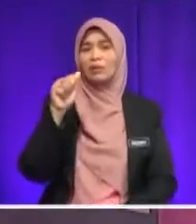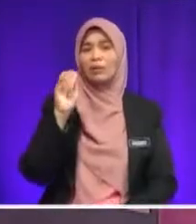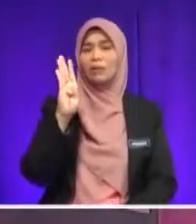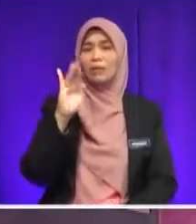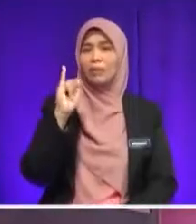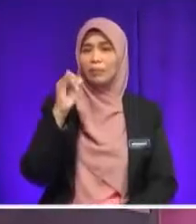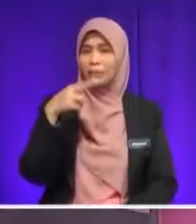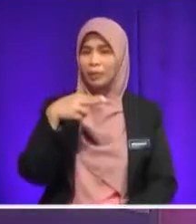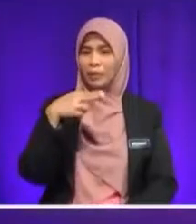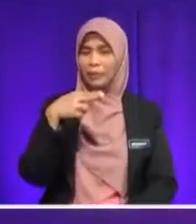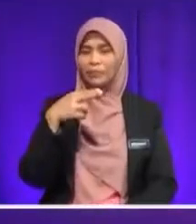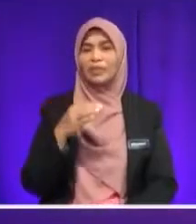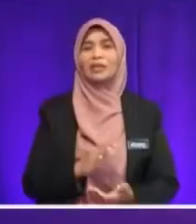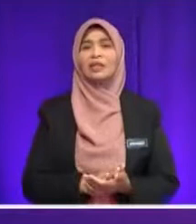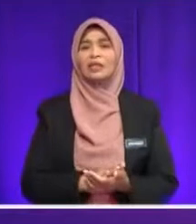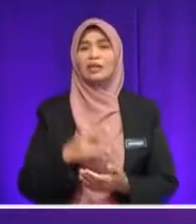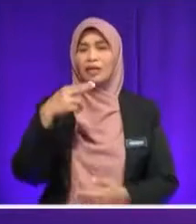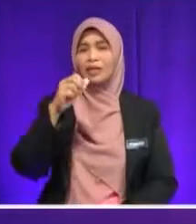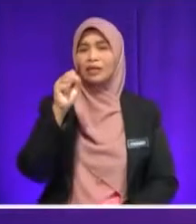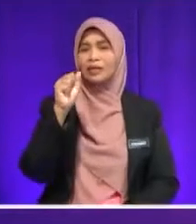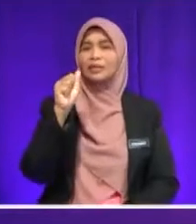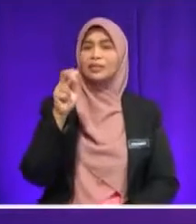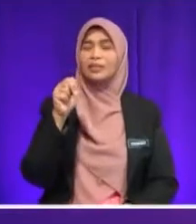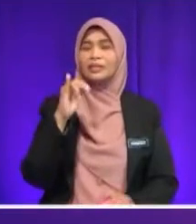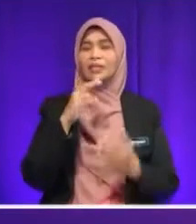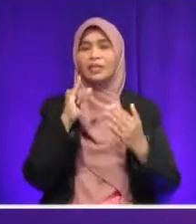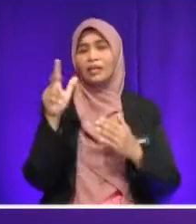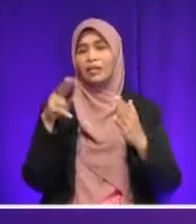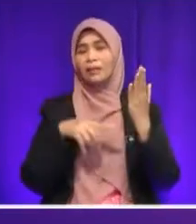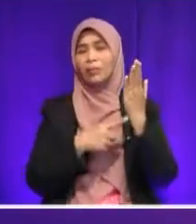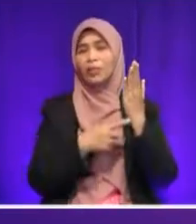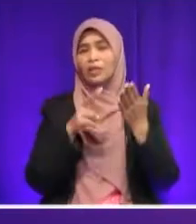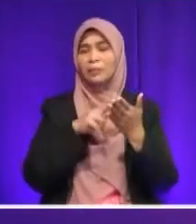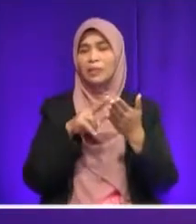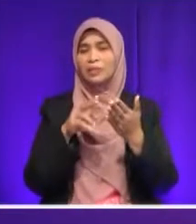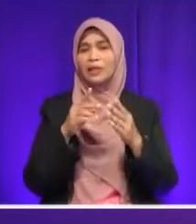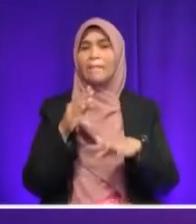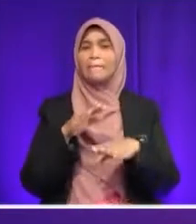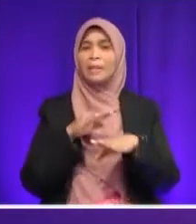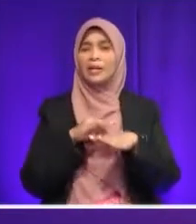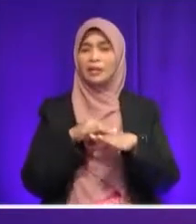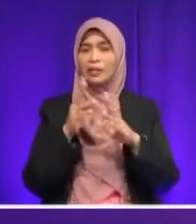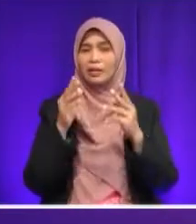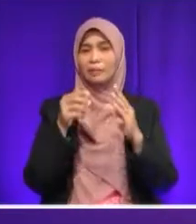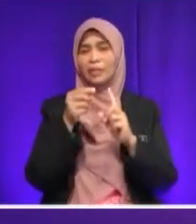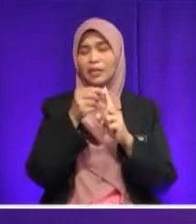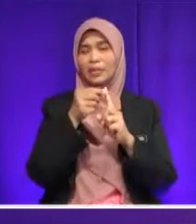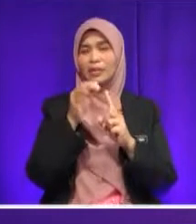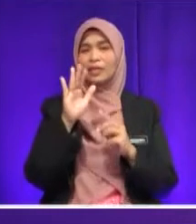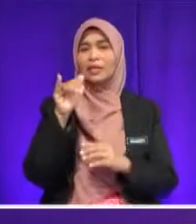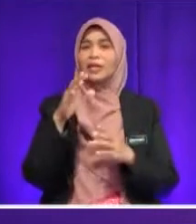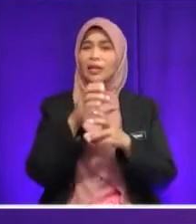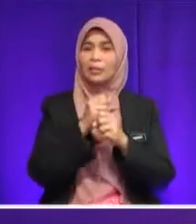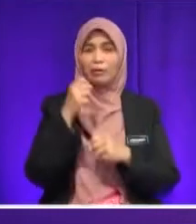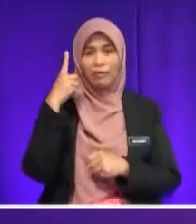copy ketidak khas seni ialah memulihkan bacaan fadhl kalimah yang dapat difahami maknanya